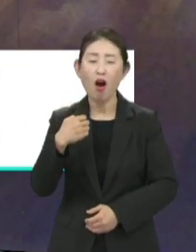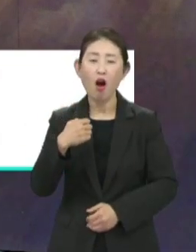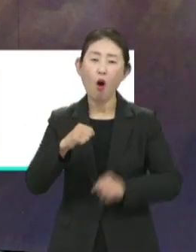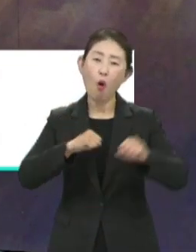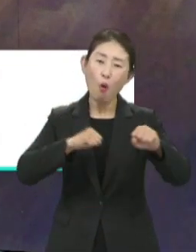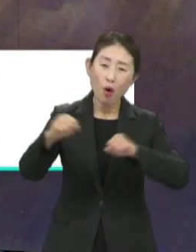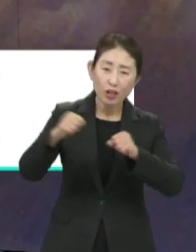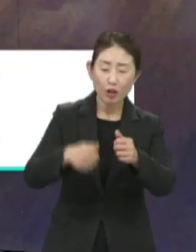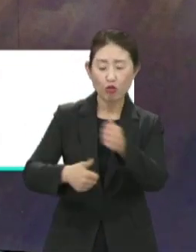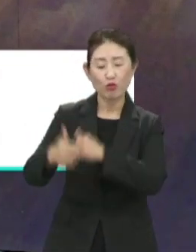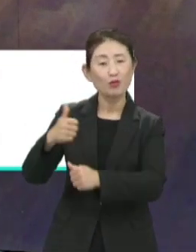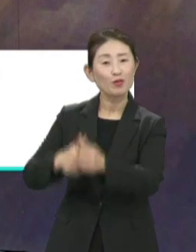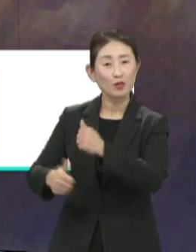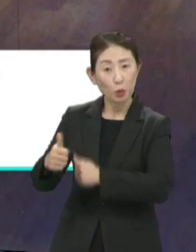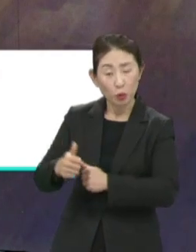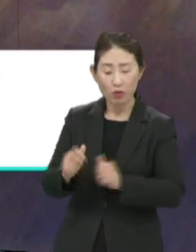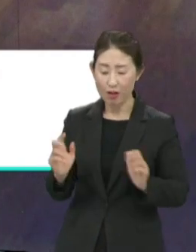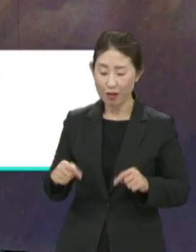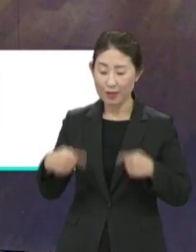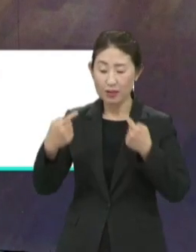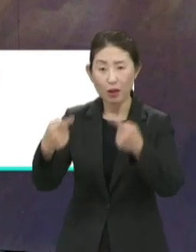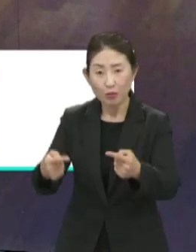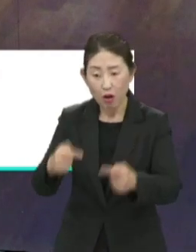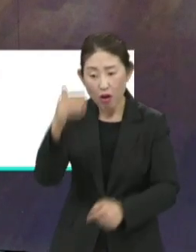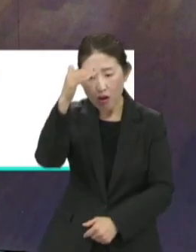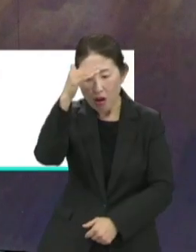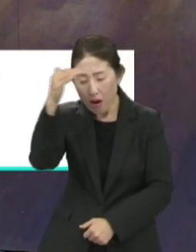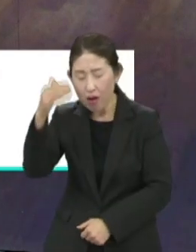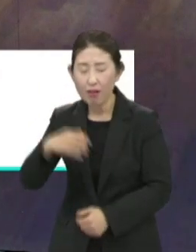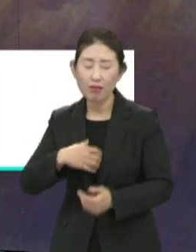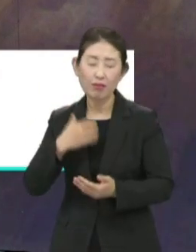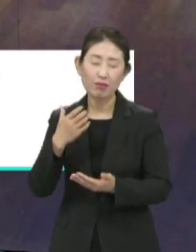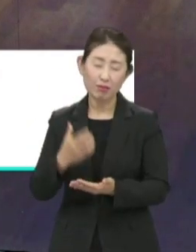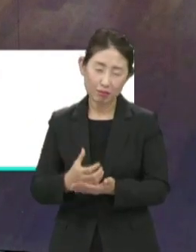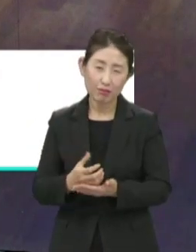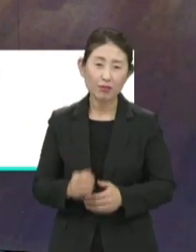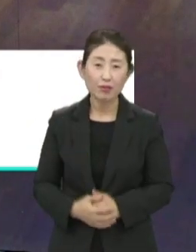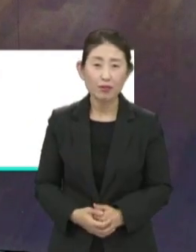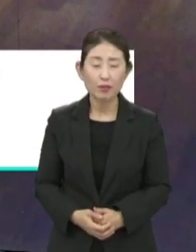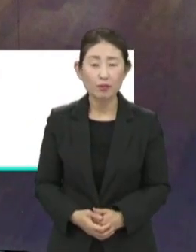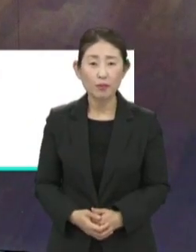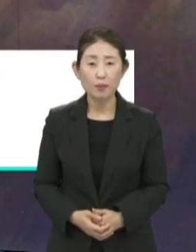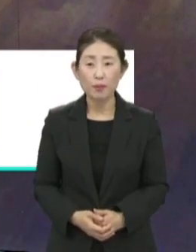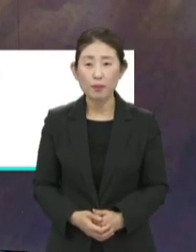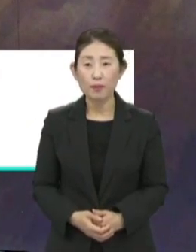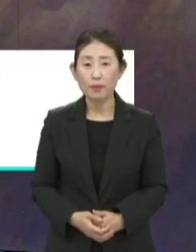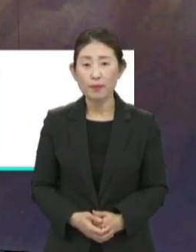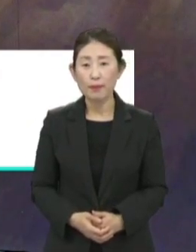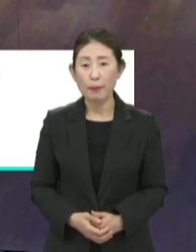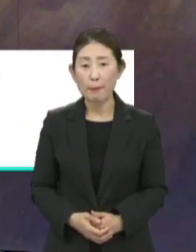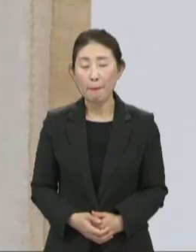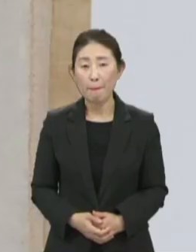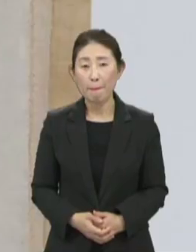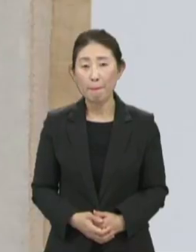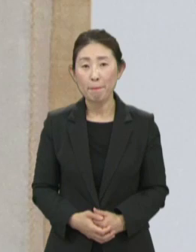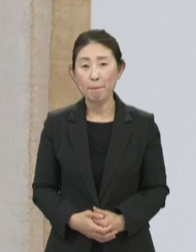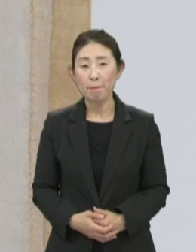참석한 독립운동가 후손들은 더욱 각별한 마음을 보였습니다. 이선학 기자입니다.